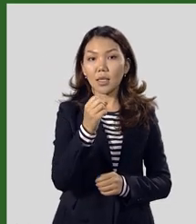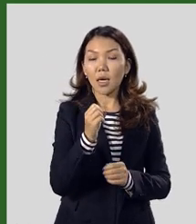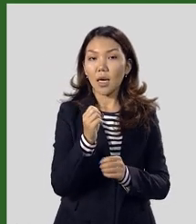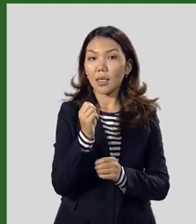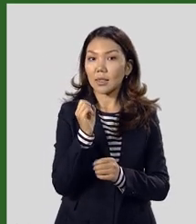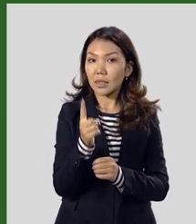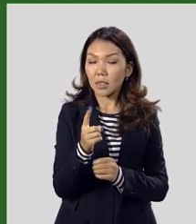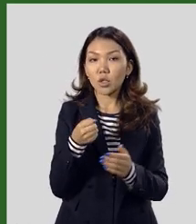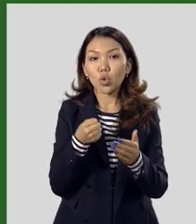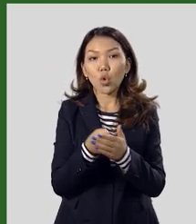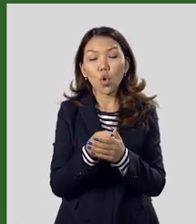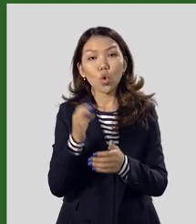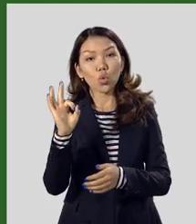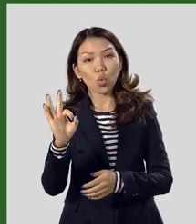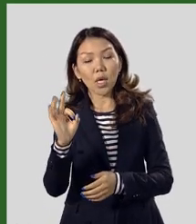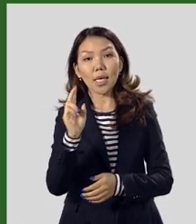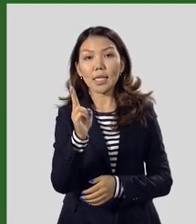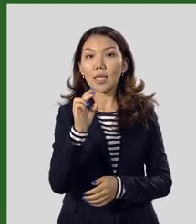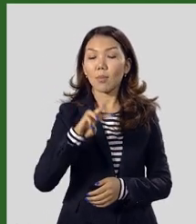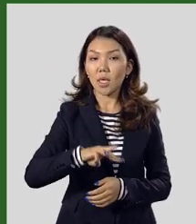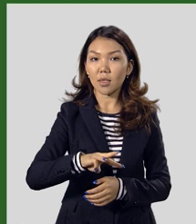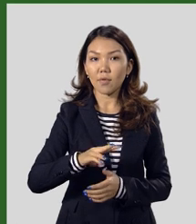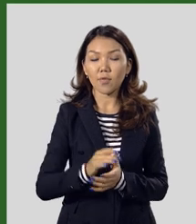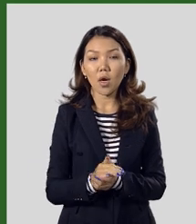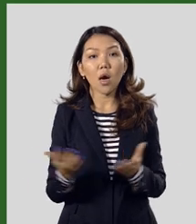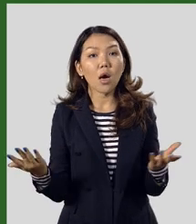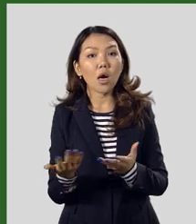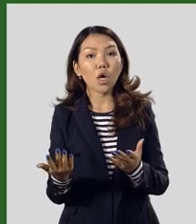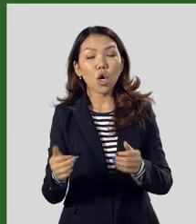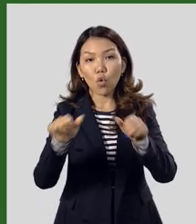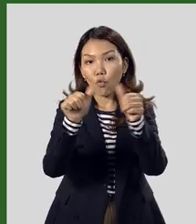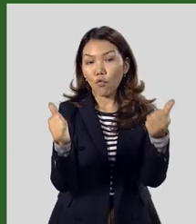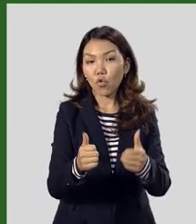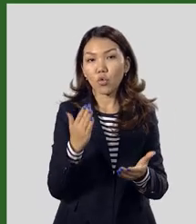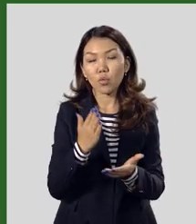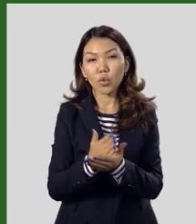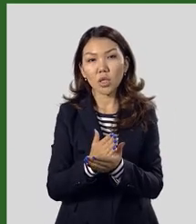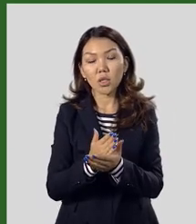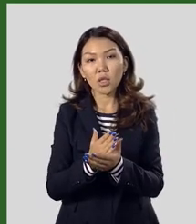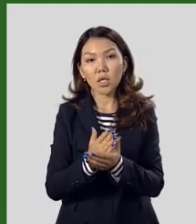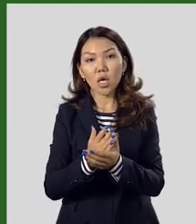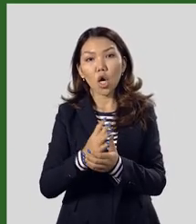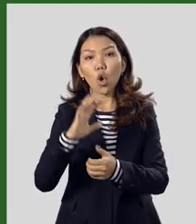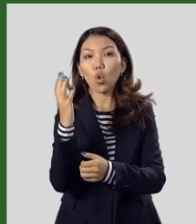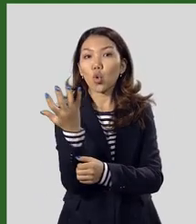111 до 0 километров. Какую форму имеют на глобусе?